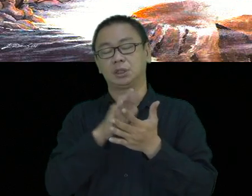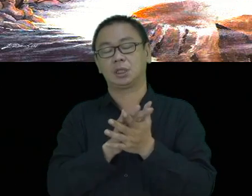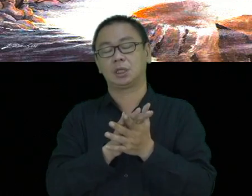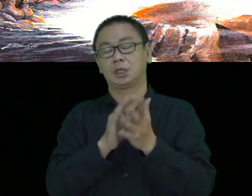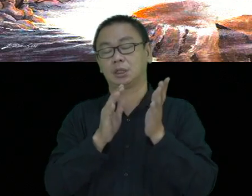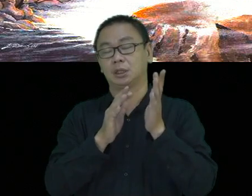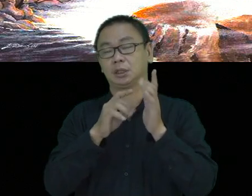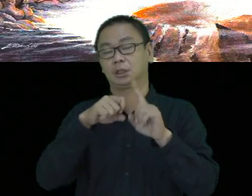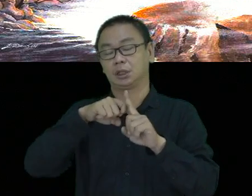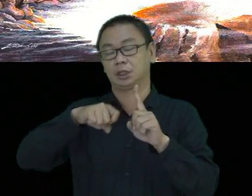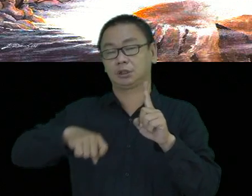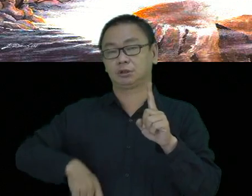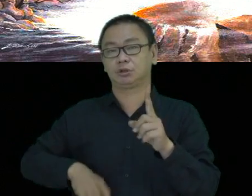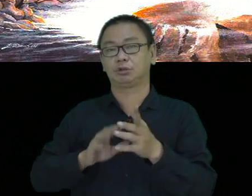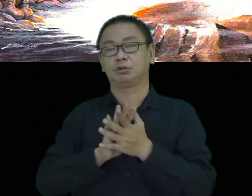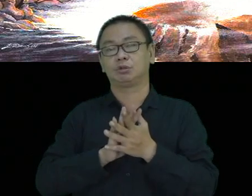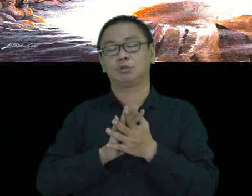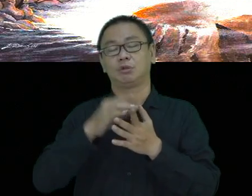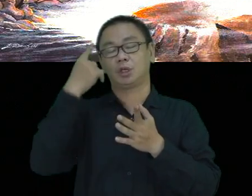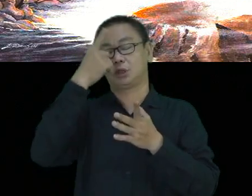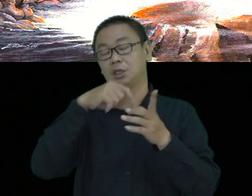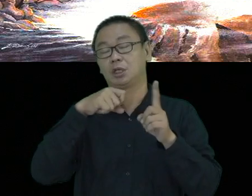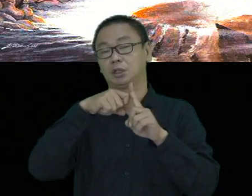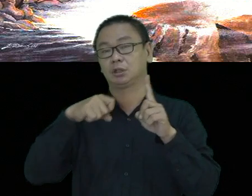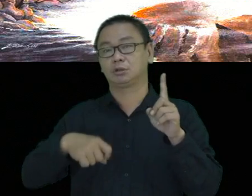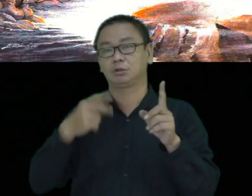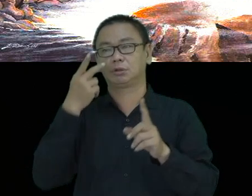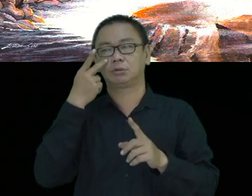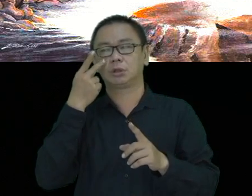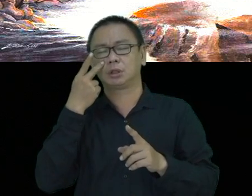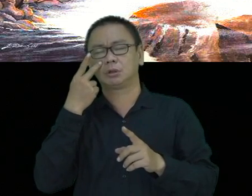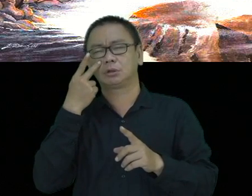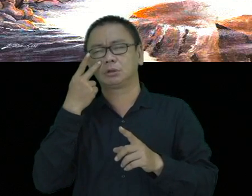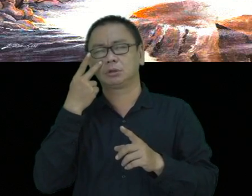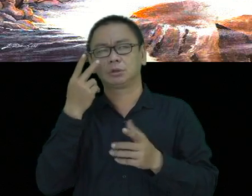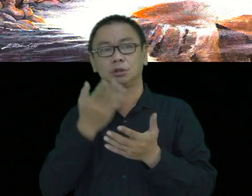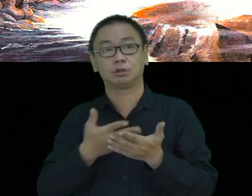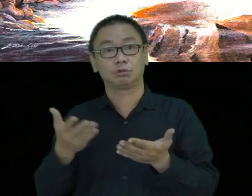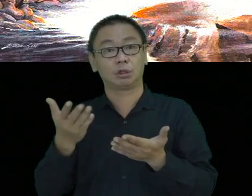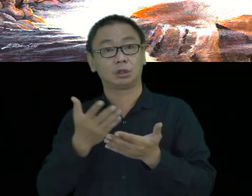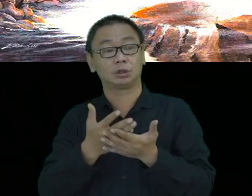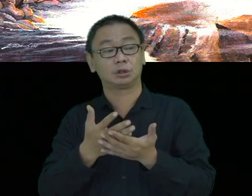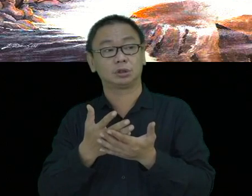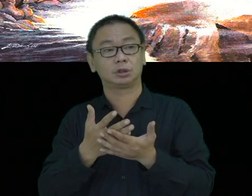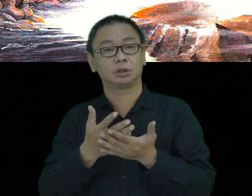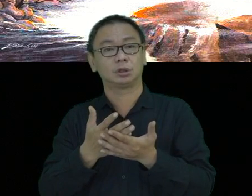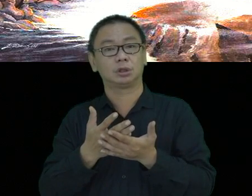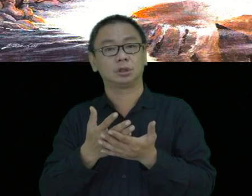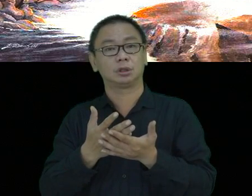menghadapi dan menatap pada situasi alam yang apa? Yang penuh dengan badai.